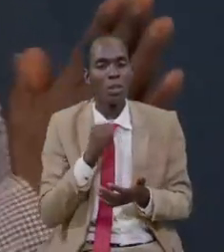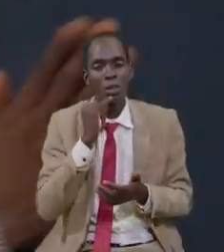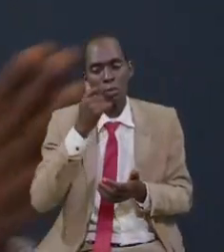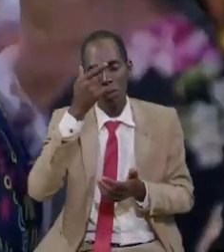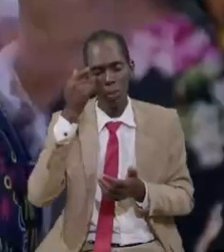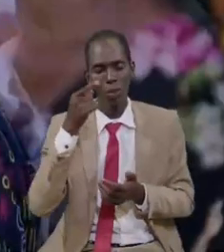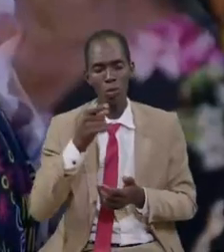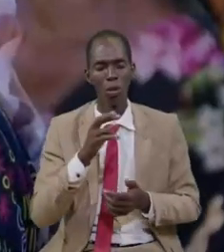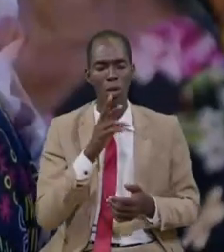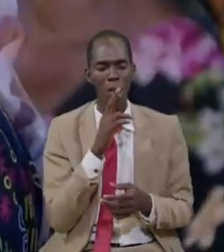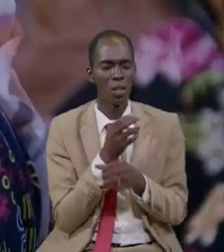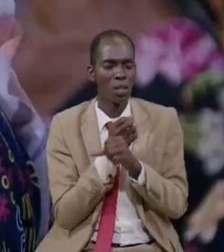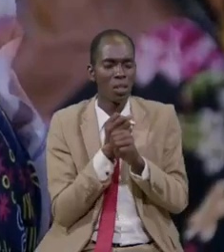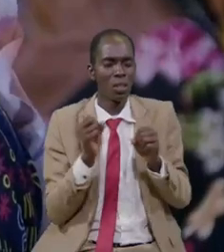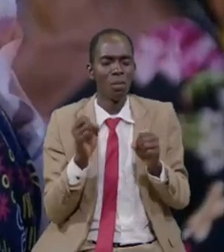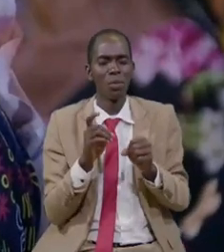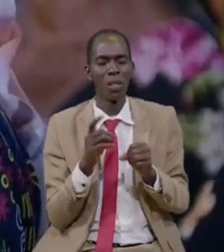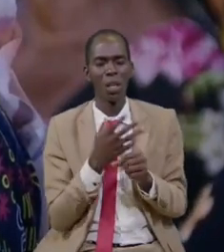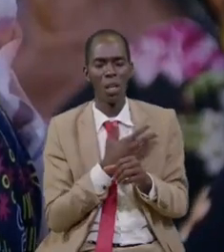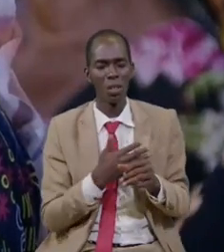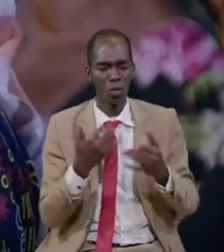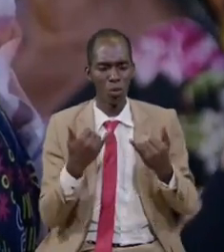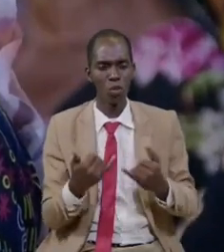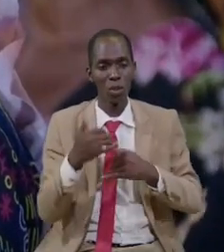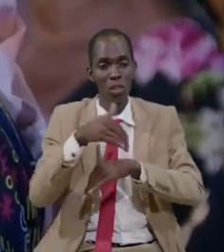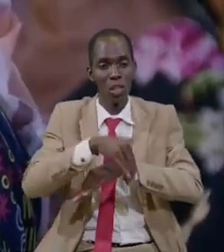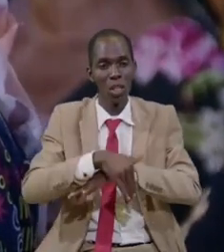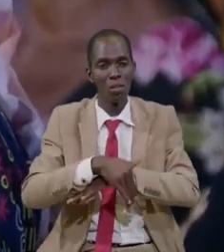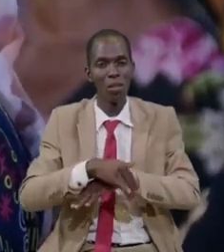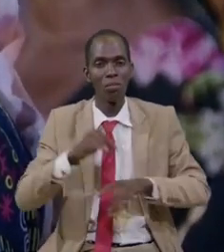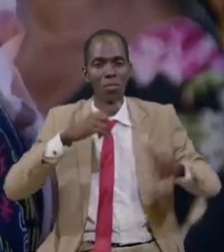Deviens ton rédempteur, te donne la rédemption ce soir.